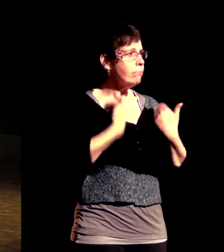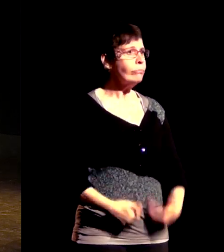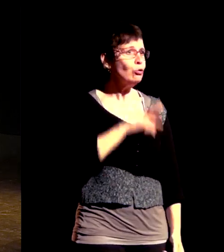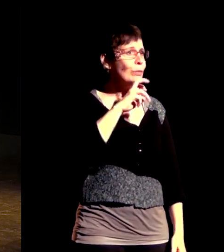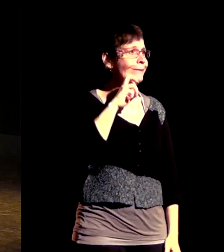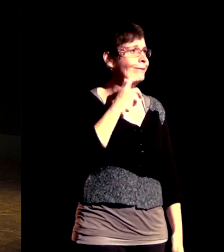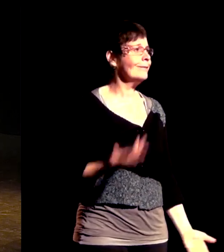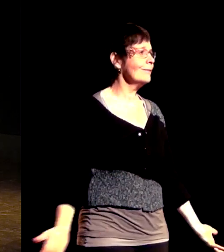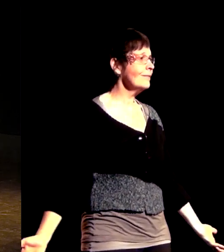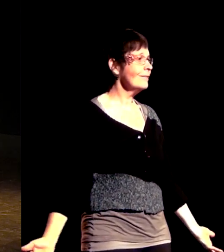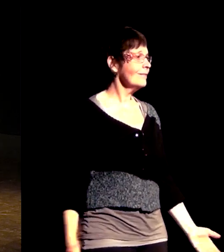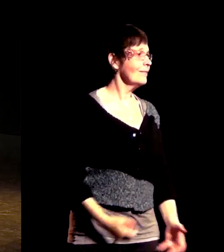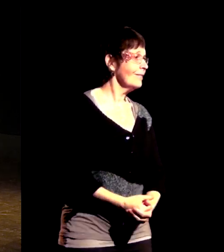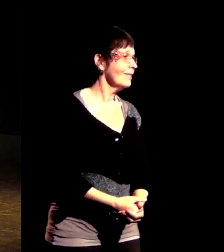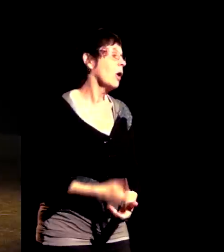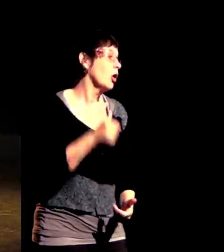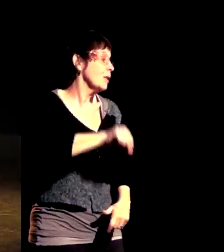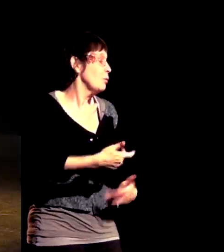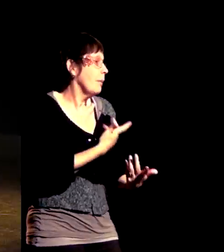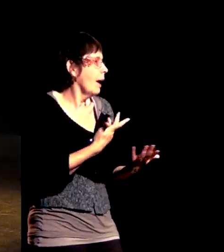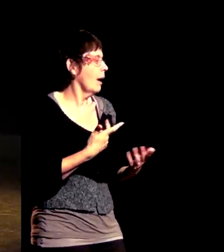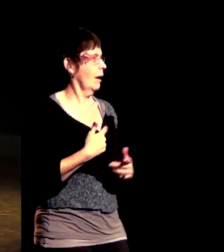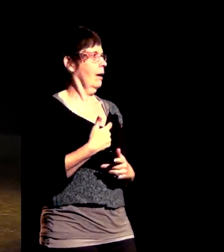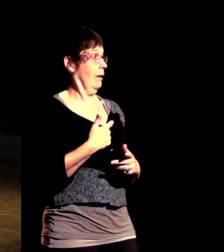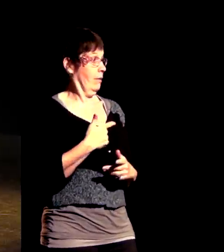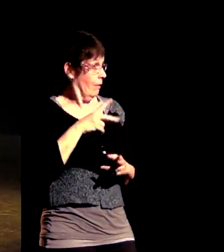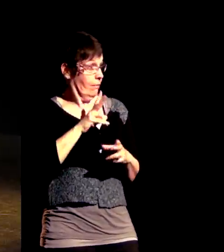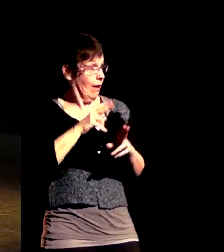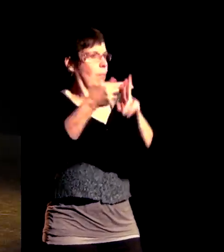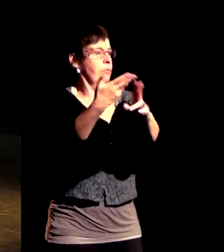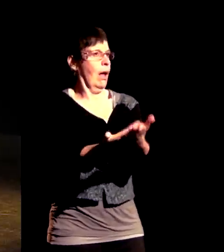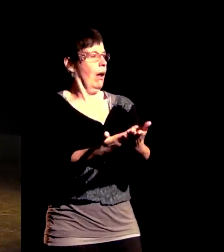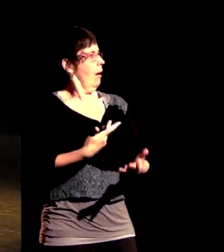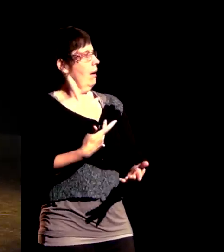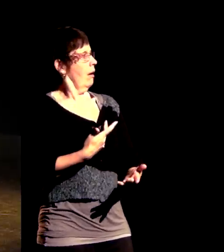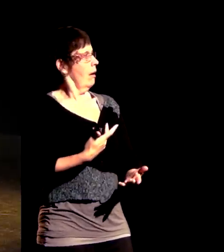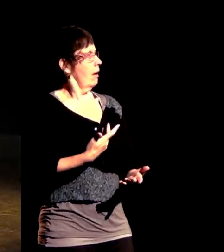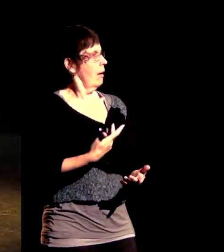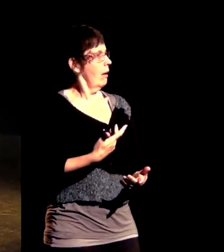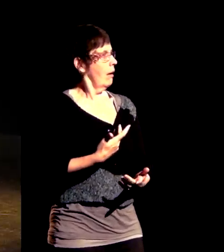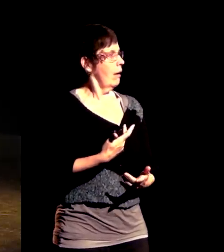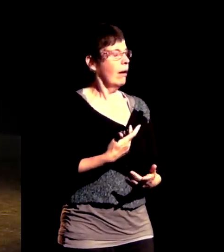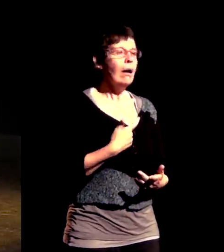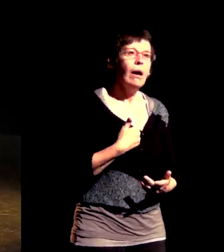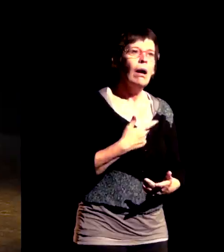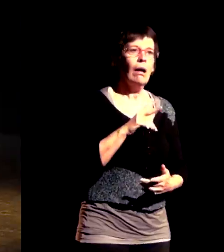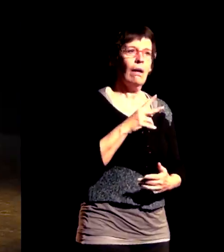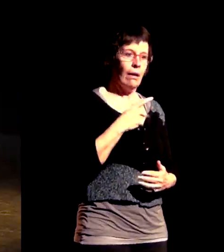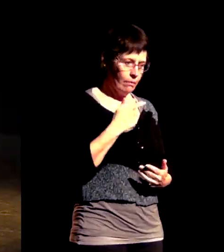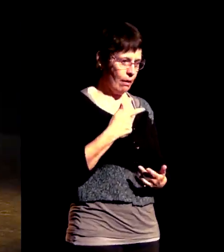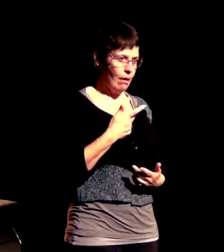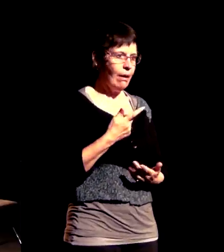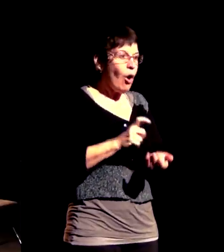Bon, c'est nul. Mais c'est la première fois que je l'ai dit. Et en fait, depuis, je me suis dit mais en fait, qu'est-ce que ça a construit en moi, le fait d'être juif?